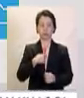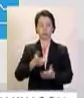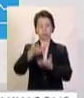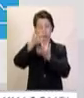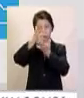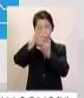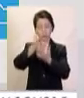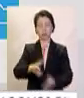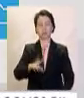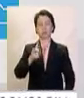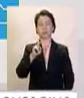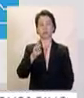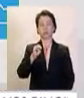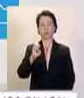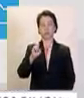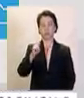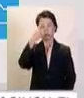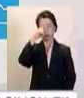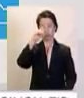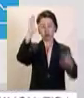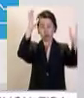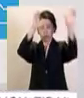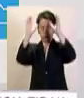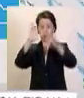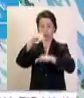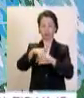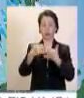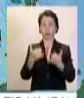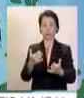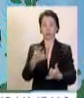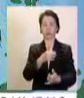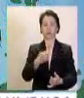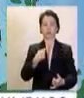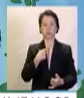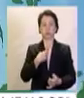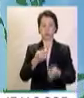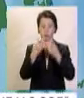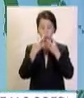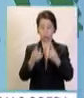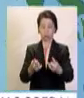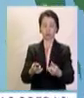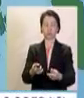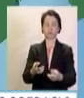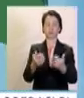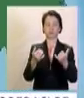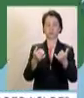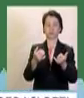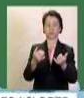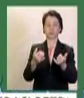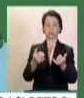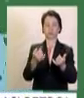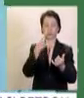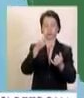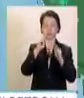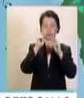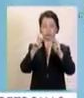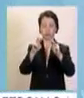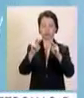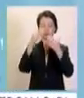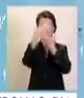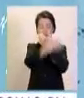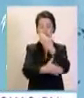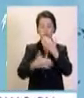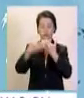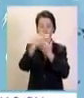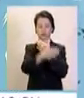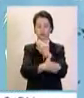dari Jabatan Meteorologi Malaysia untuk perkembangan cuaca pada malam ini. Dan kita terus lihat kepada paparan imej gemerlap untuk tinjauan di Semenanjung